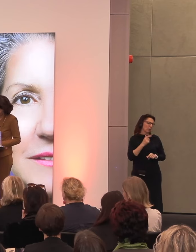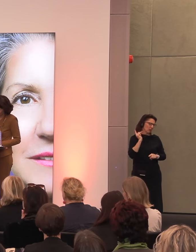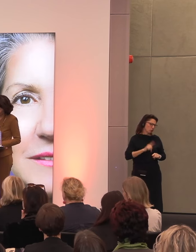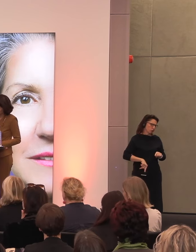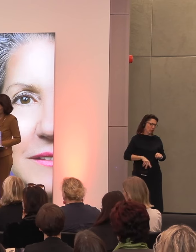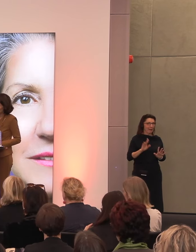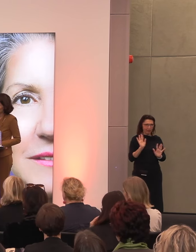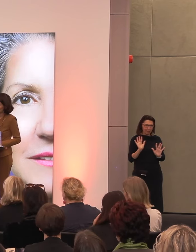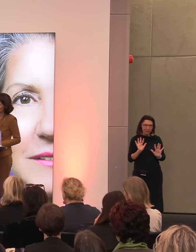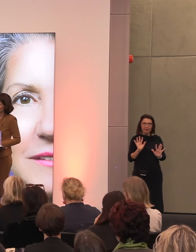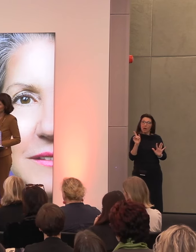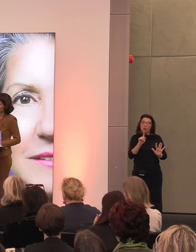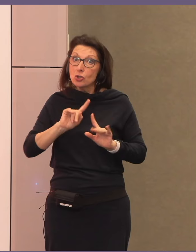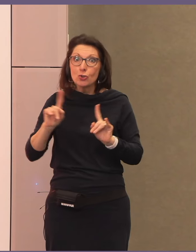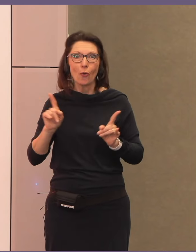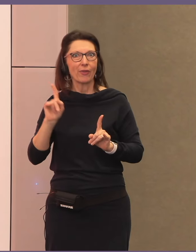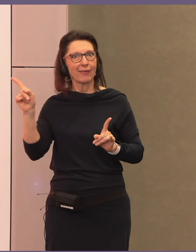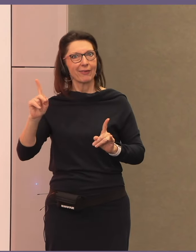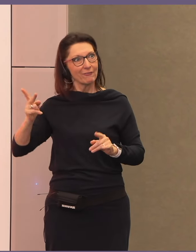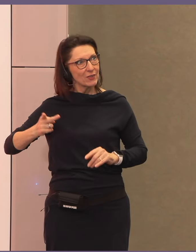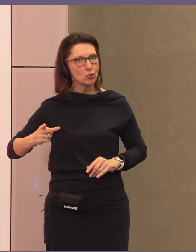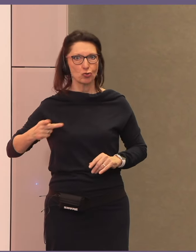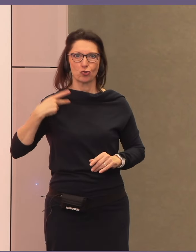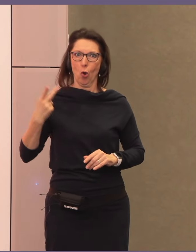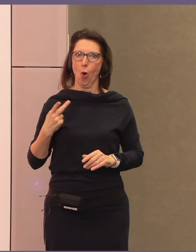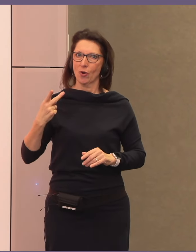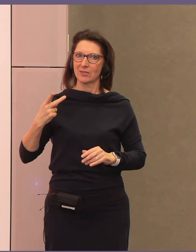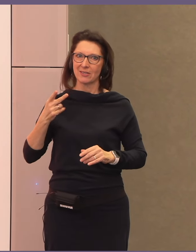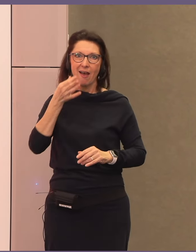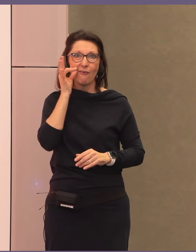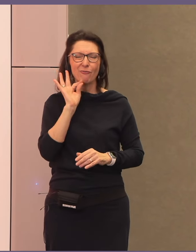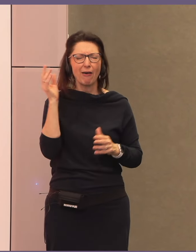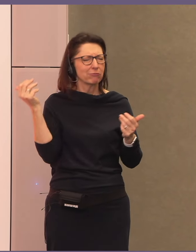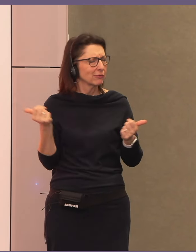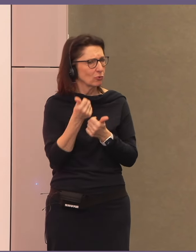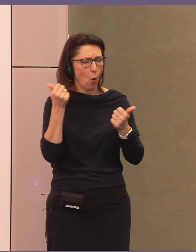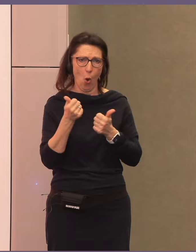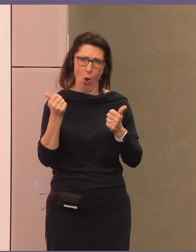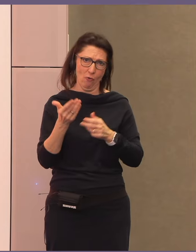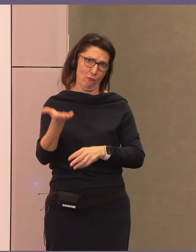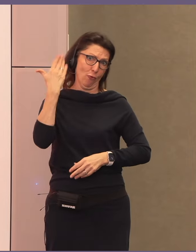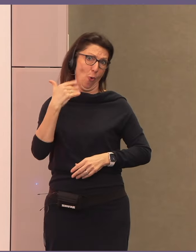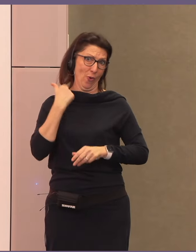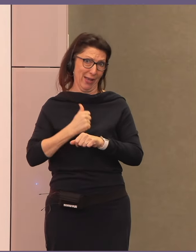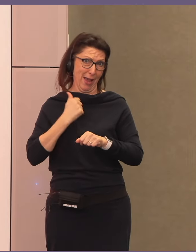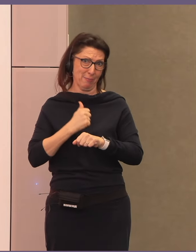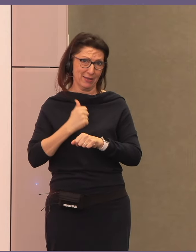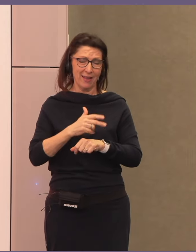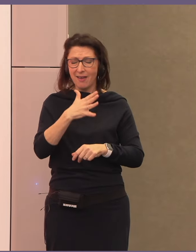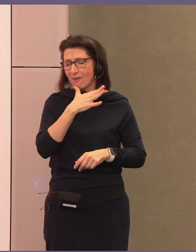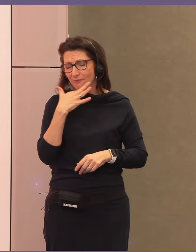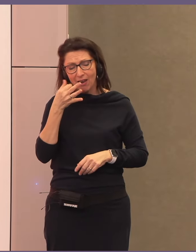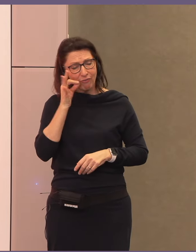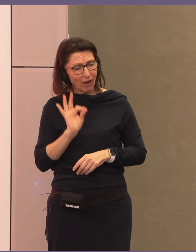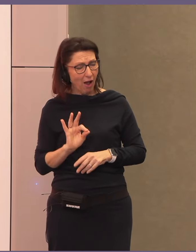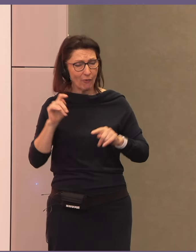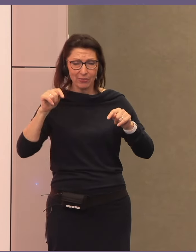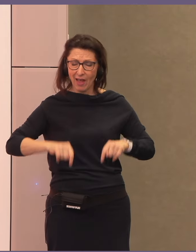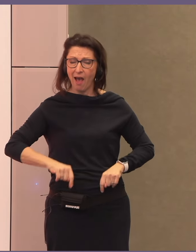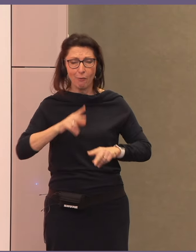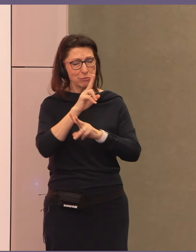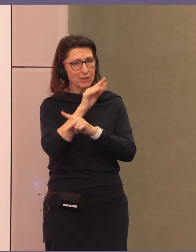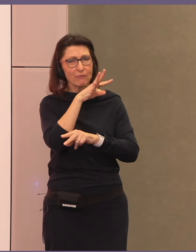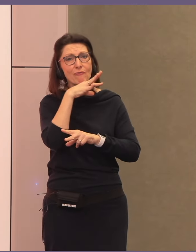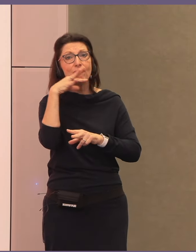stolz darauf, auf Schultern stehen zu können von großartigen Frauen, von Frauen, die in diesem Land ganz, ganz viel geleistet